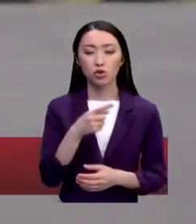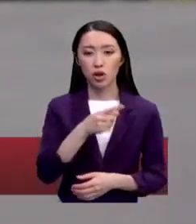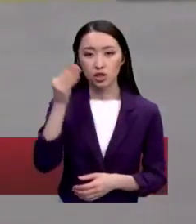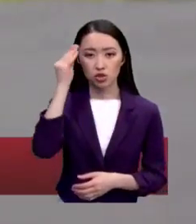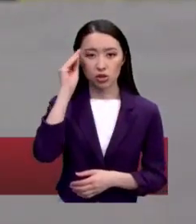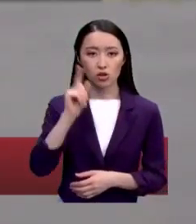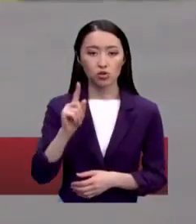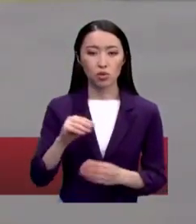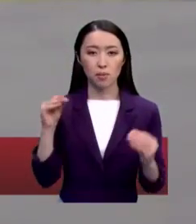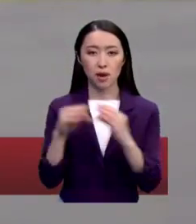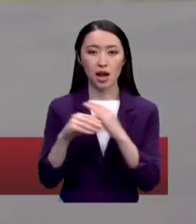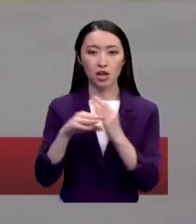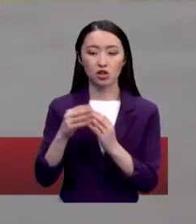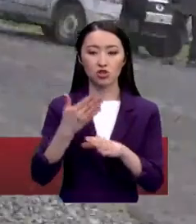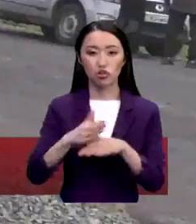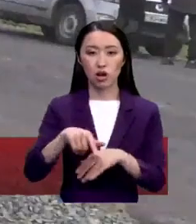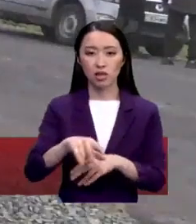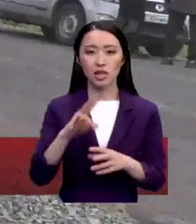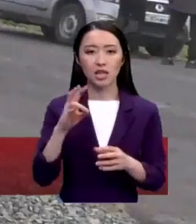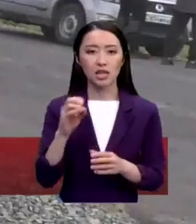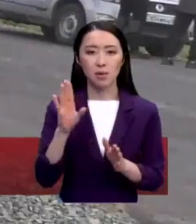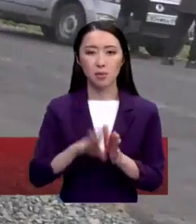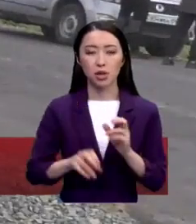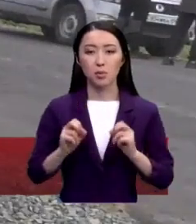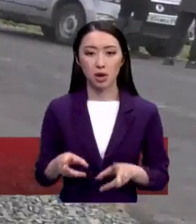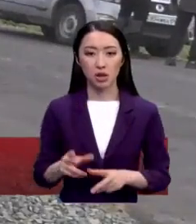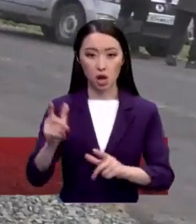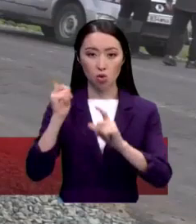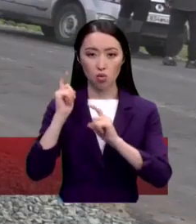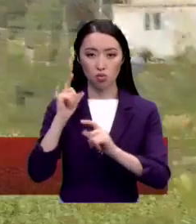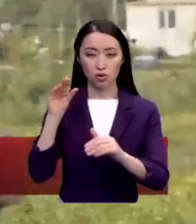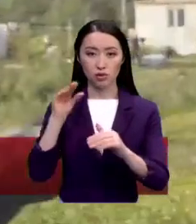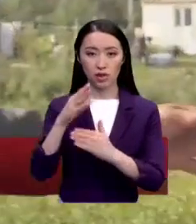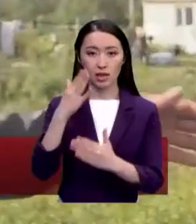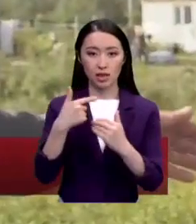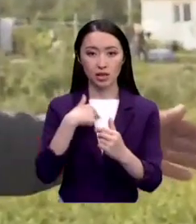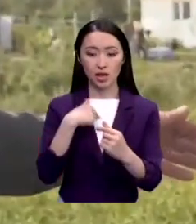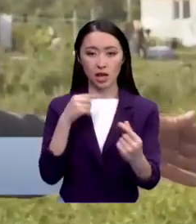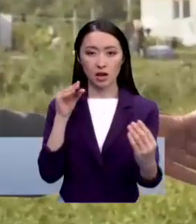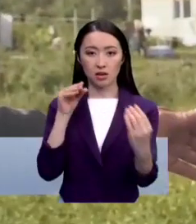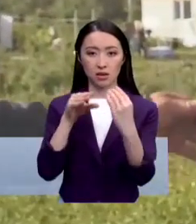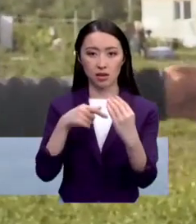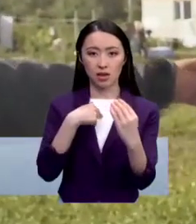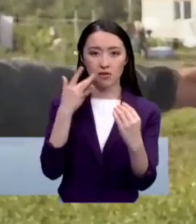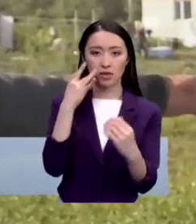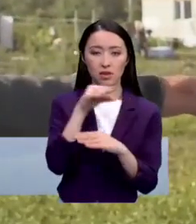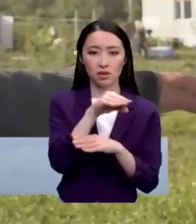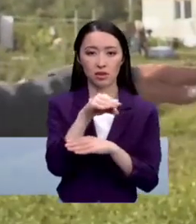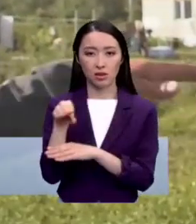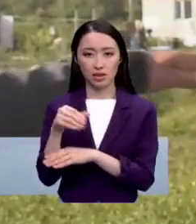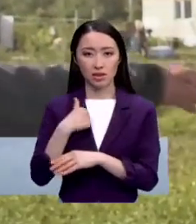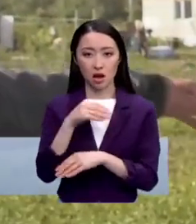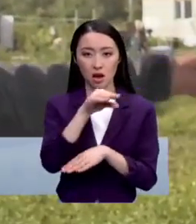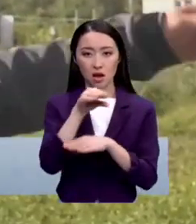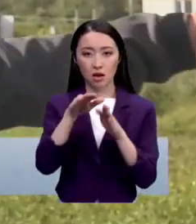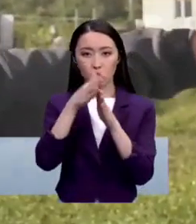считают, что проезжая часть небезопасна. Грузовая машина идет, если я встречку еду, я беру к обочине. А обочина там уже